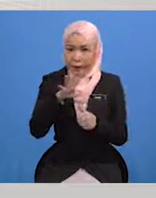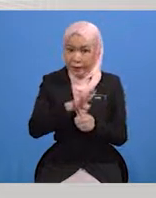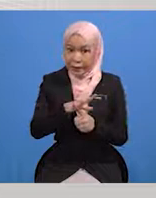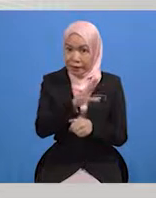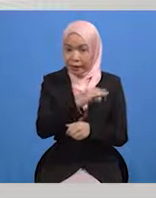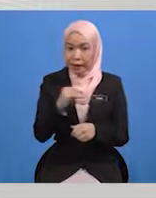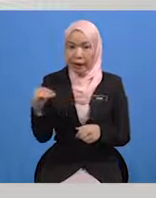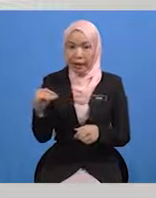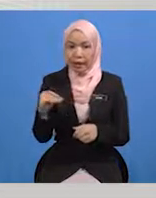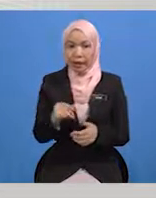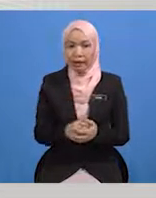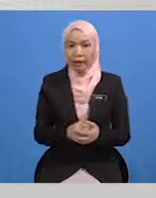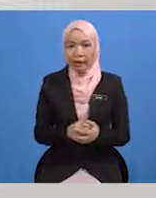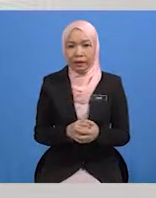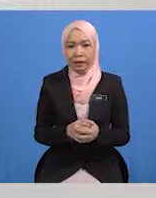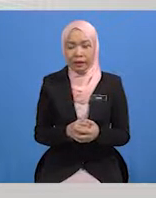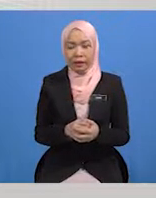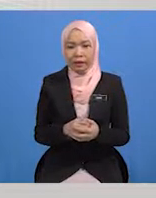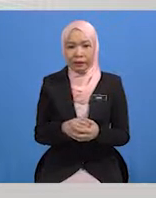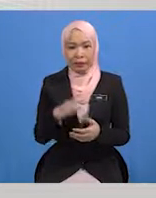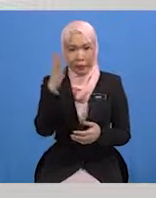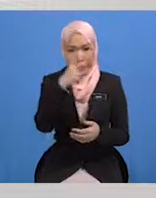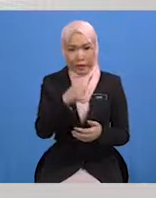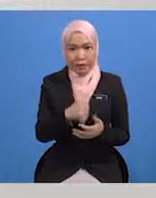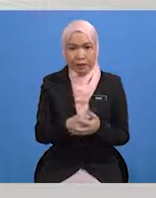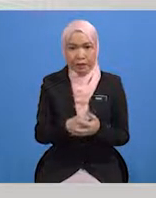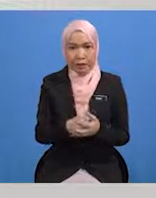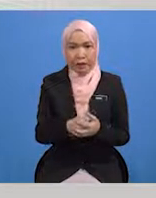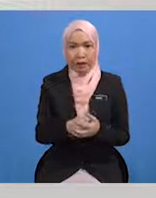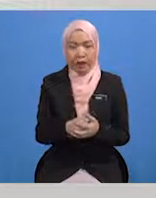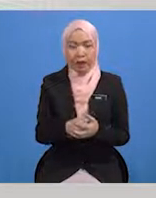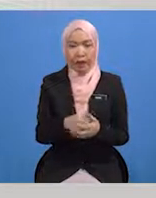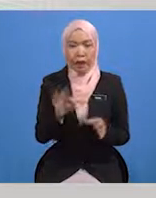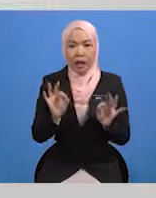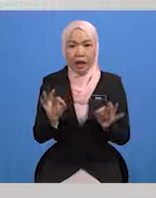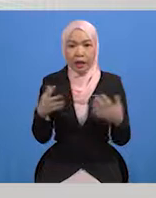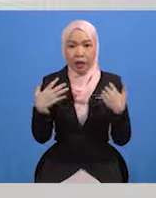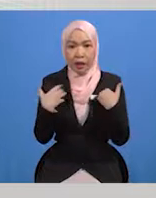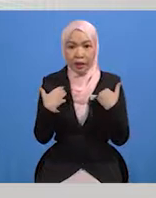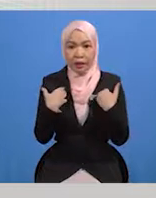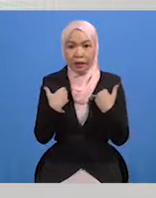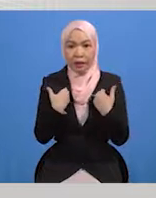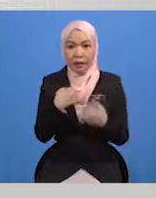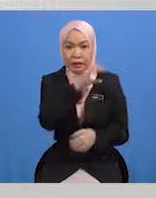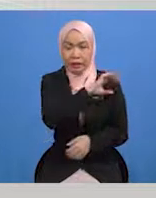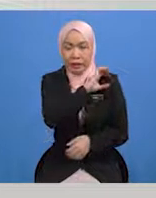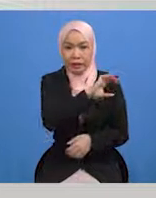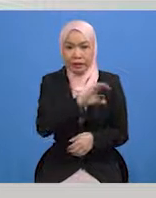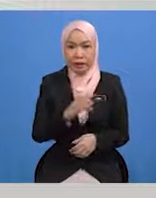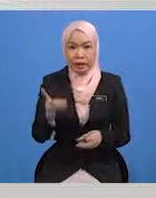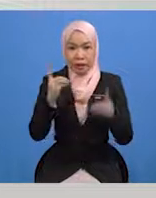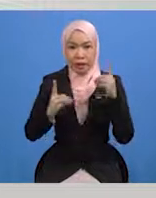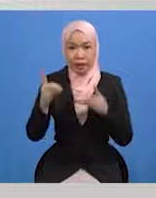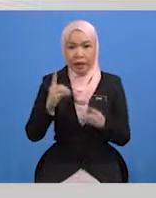watak-watak, emosi, konflik dan unsur dramatik dilakonkan dan dipentaskan